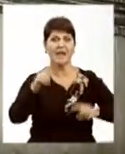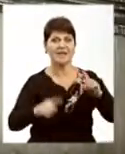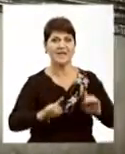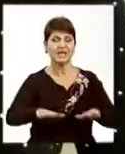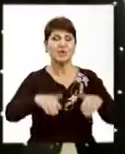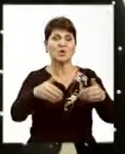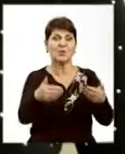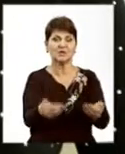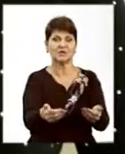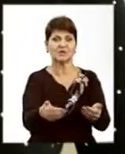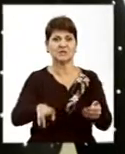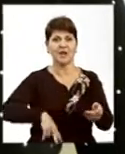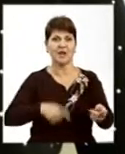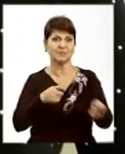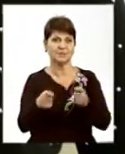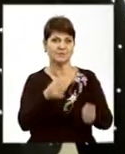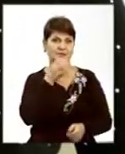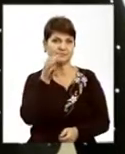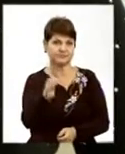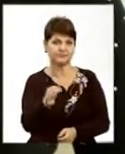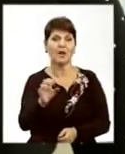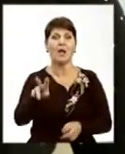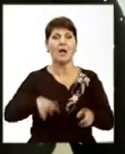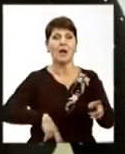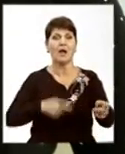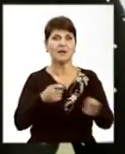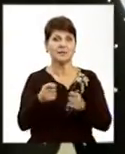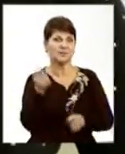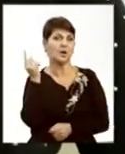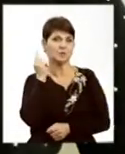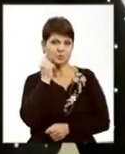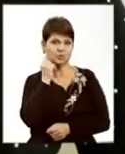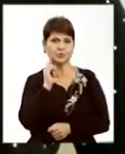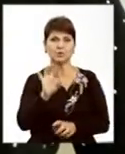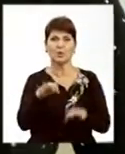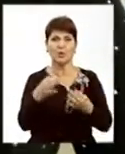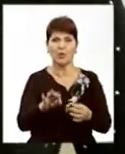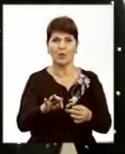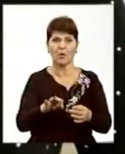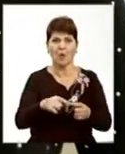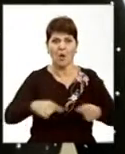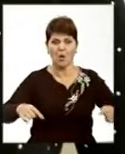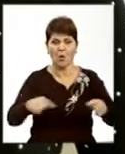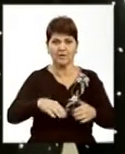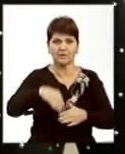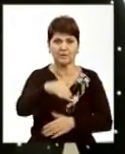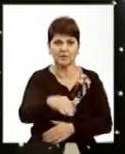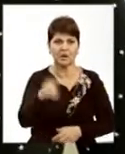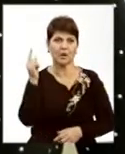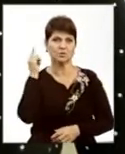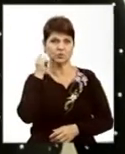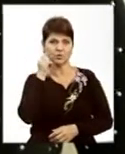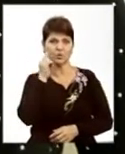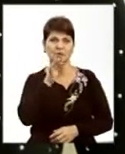для адміністрації. Адміністрація нас чує, тому що от іноді йдеш до школи, ой, зачепилася за коврик, і тут же вслух кажеш, ой, у вас